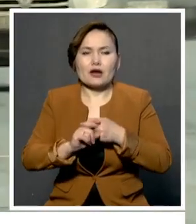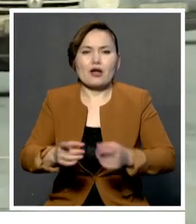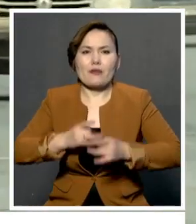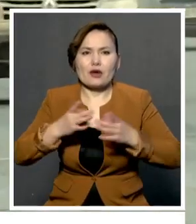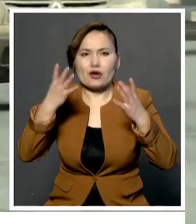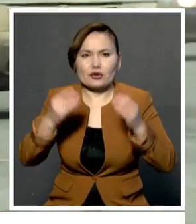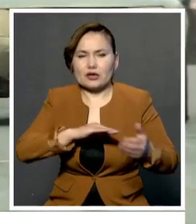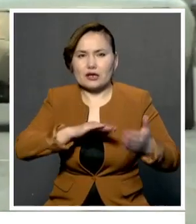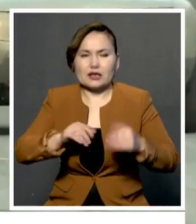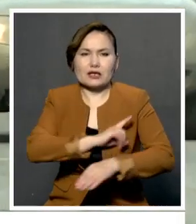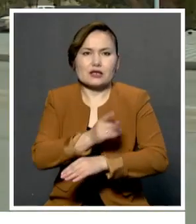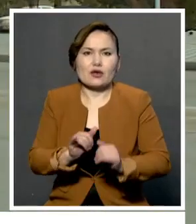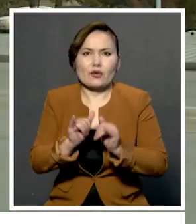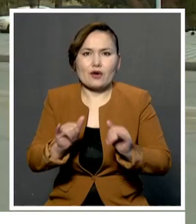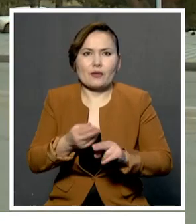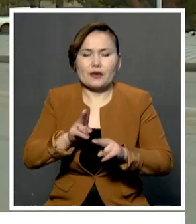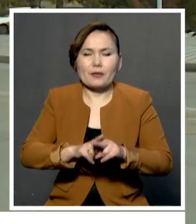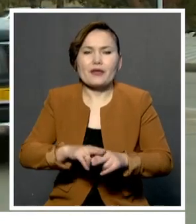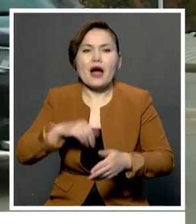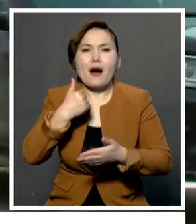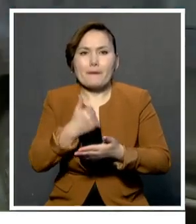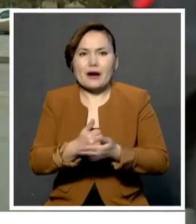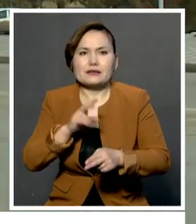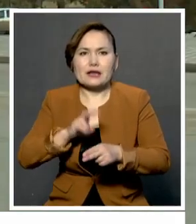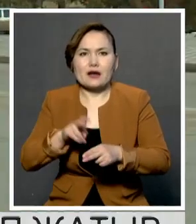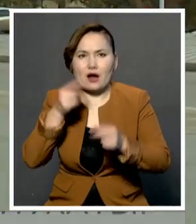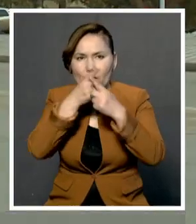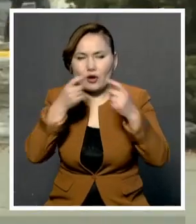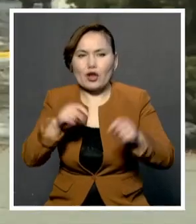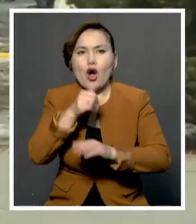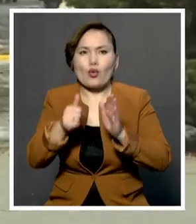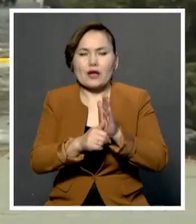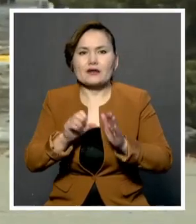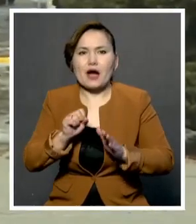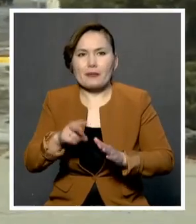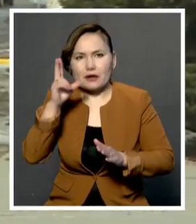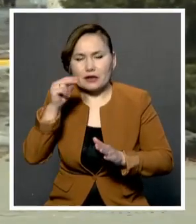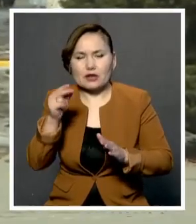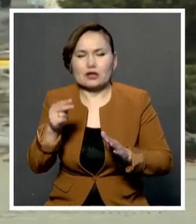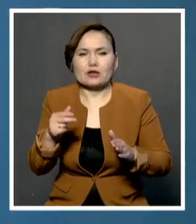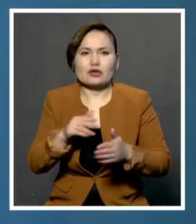кейін өршіп кетті. Сондықтан бас санитар дәрігер карантиндік шараларды 16 сәуірге дейін ұзартуды ұсынды.